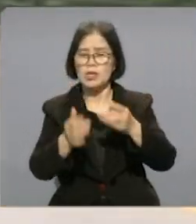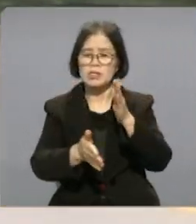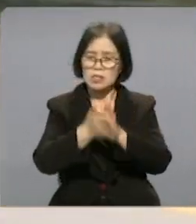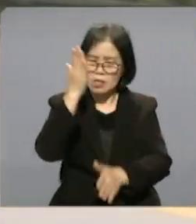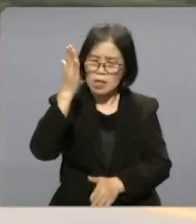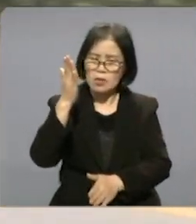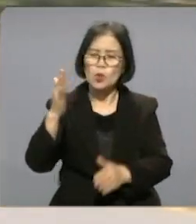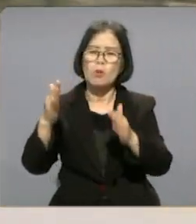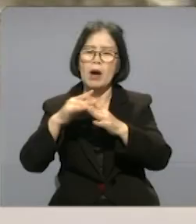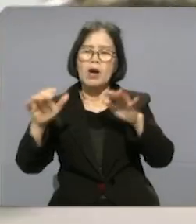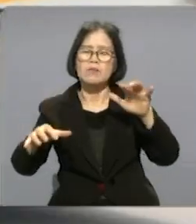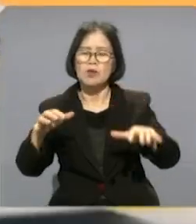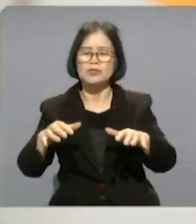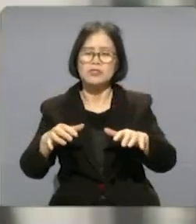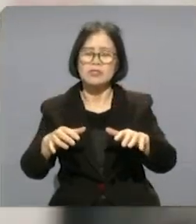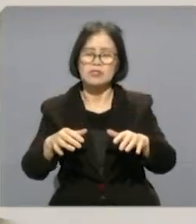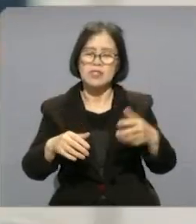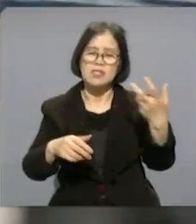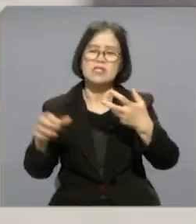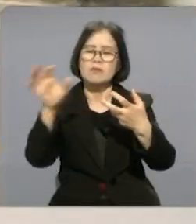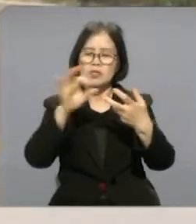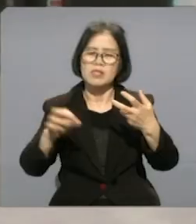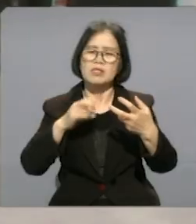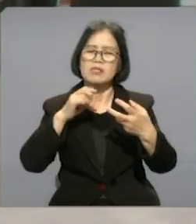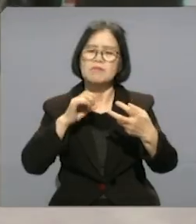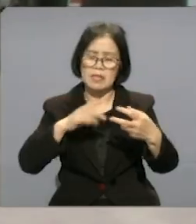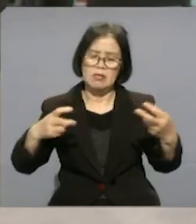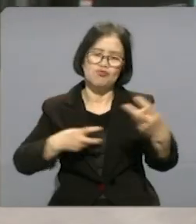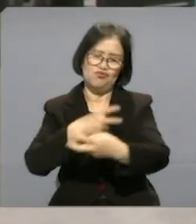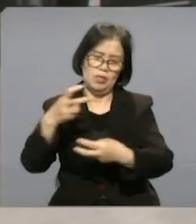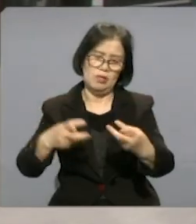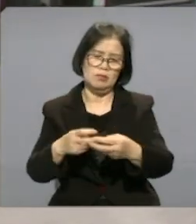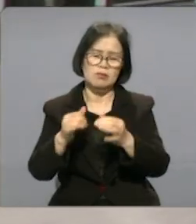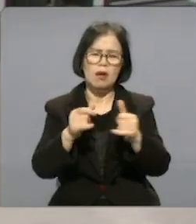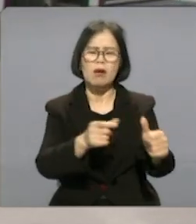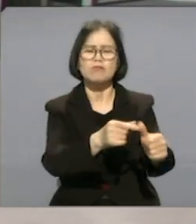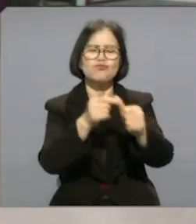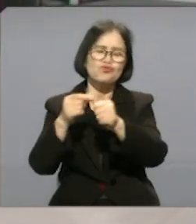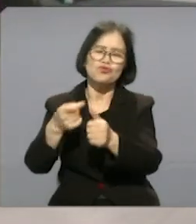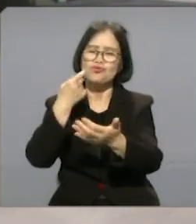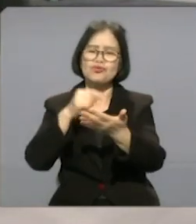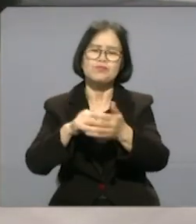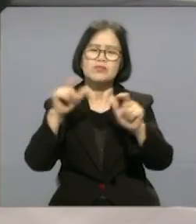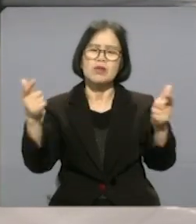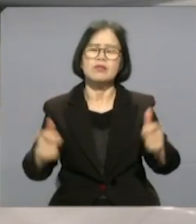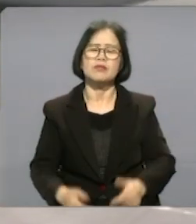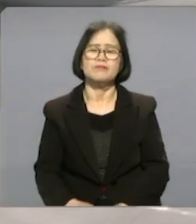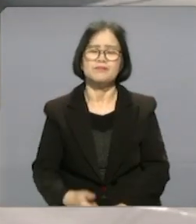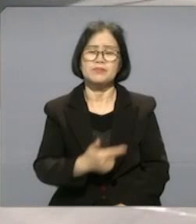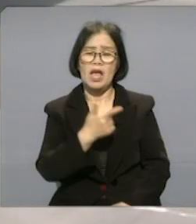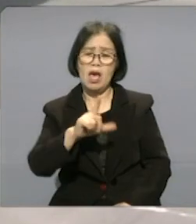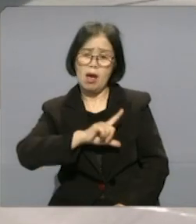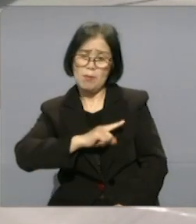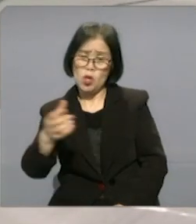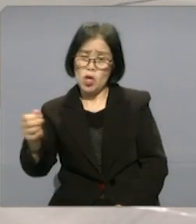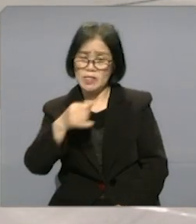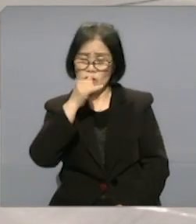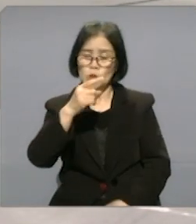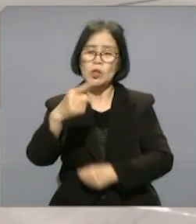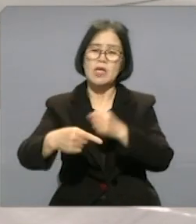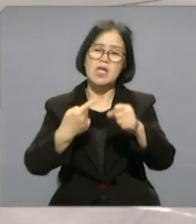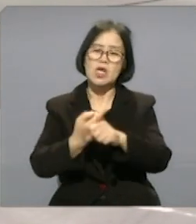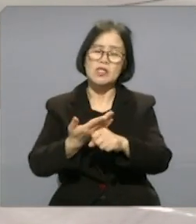마을버스의 70% 정도만 운행됩니다. 인력 충원도 쉽지 않습니다. 대형 면허을 따도 1년이